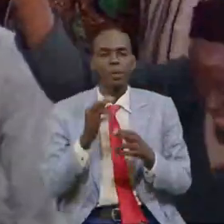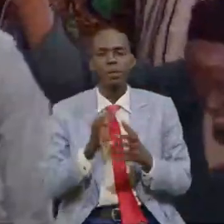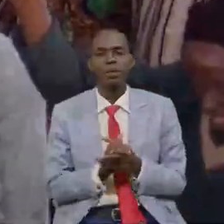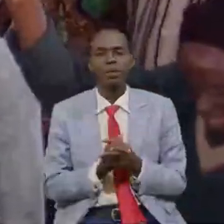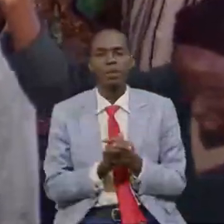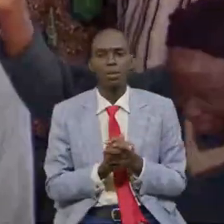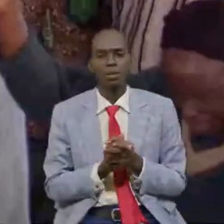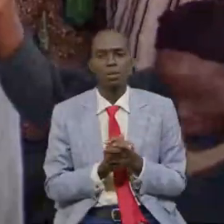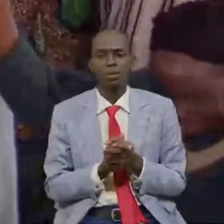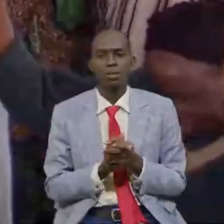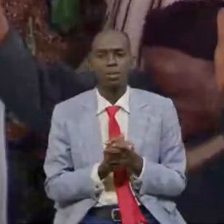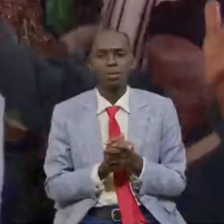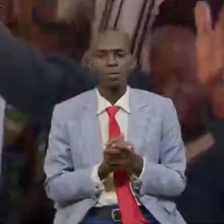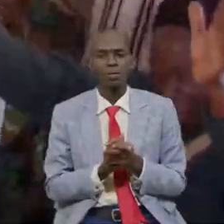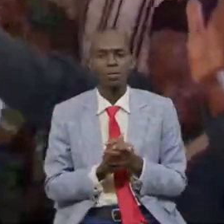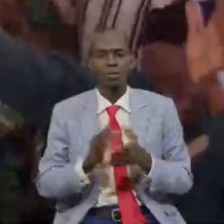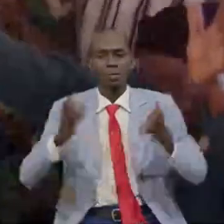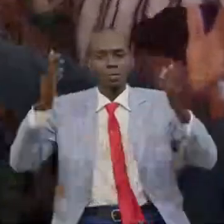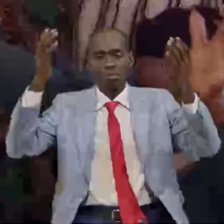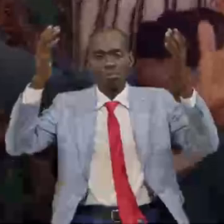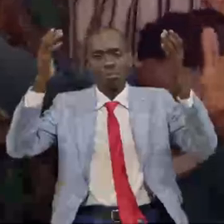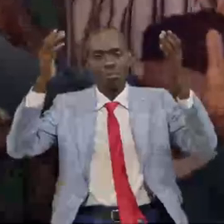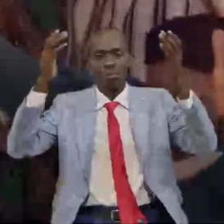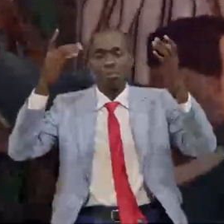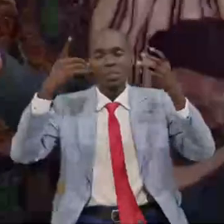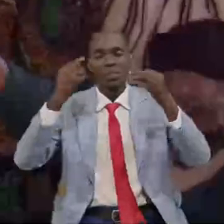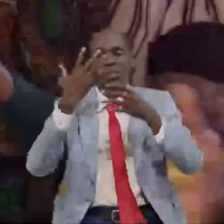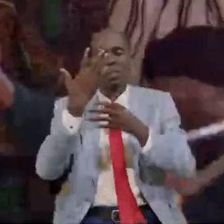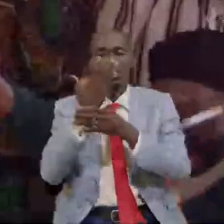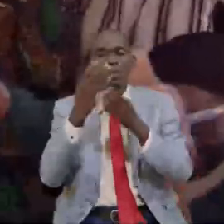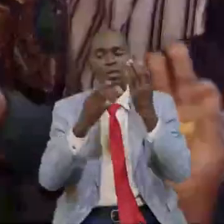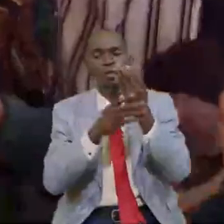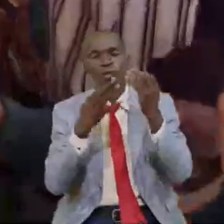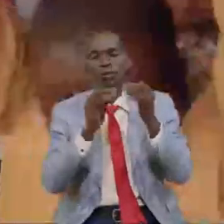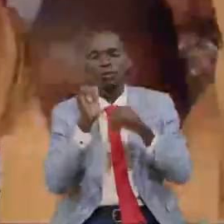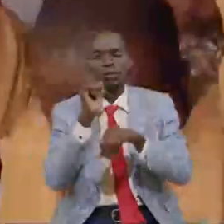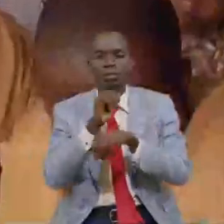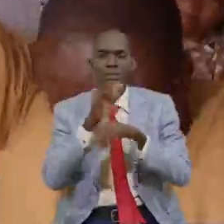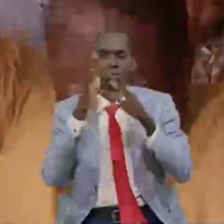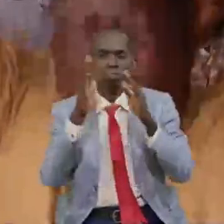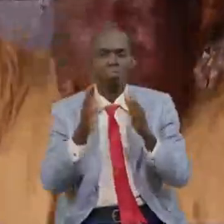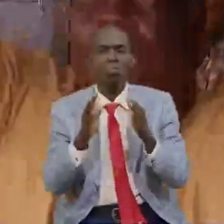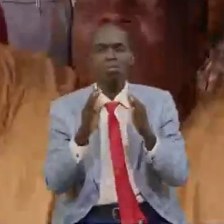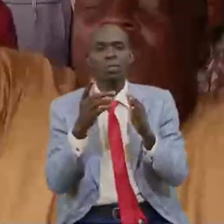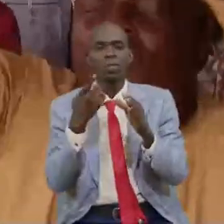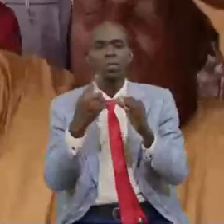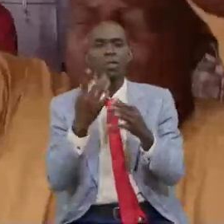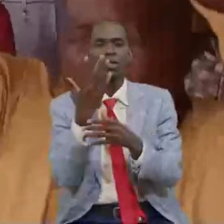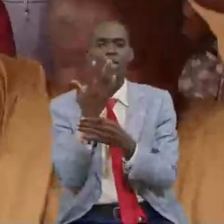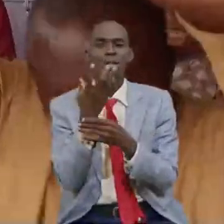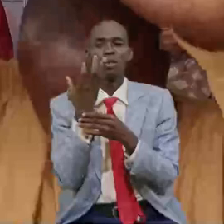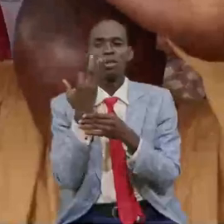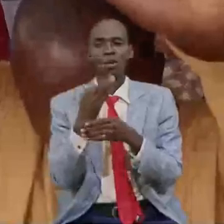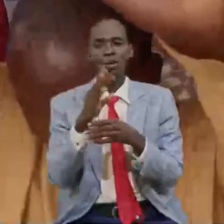Jésus. Lève cette main. La main des vainqueurs, la